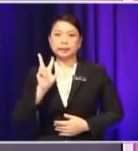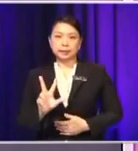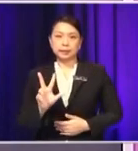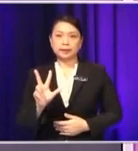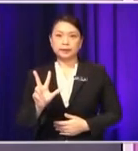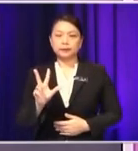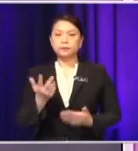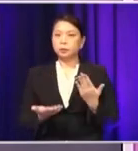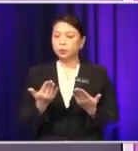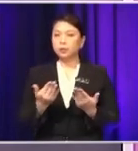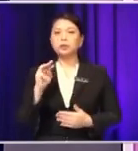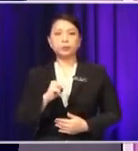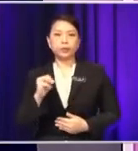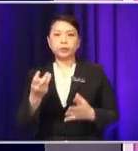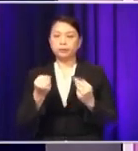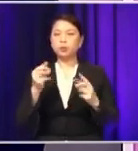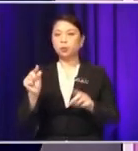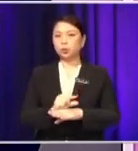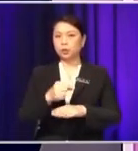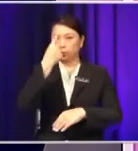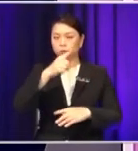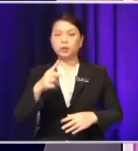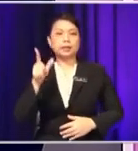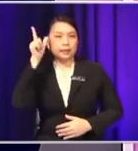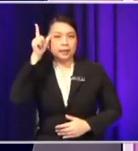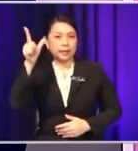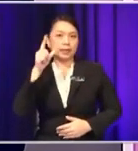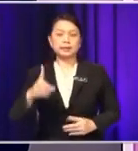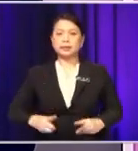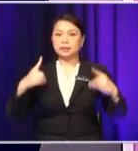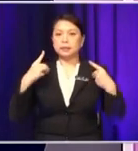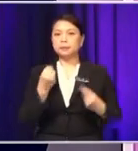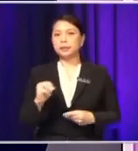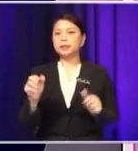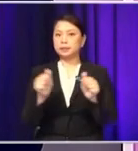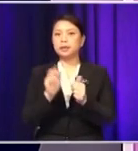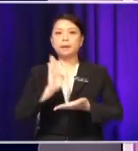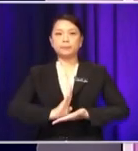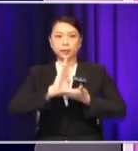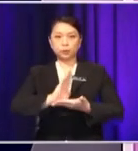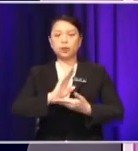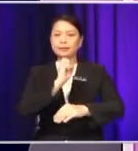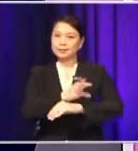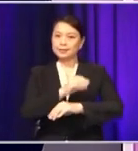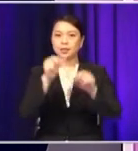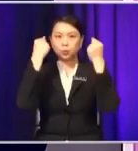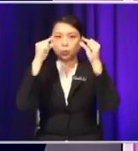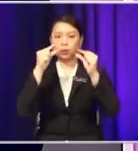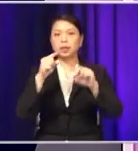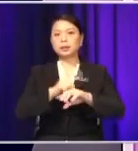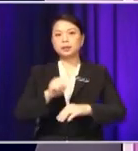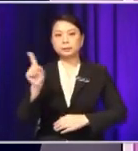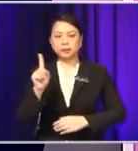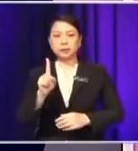atau pelajar itu nak gunakan bagi melihat diri mereka sendiri dengan bantuan nasihat pada guru-guru dalam aliran apa mereka nak